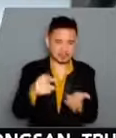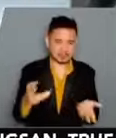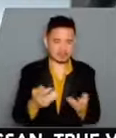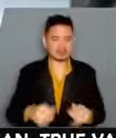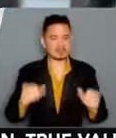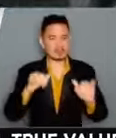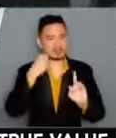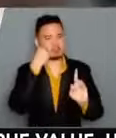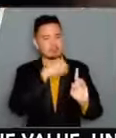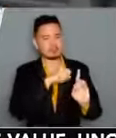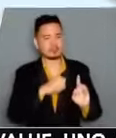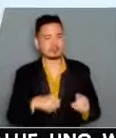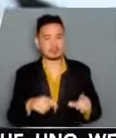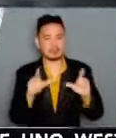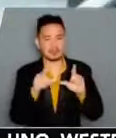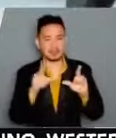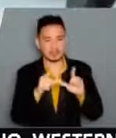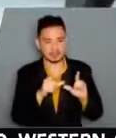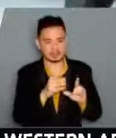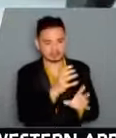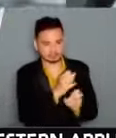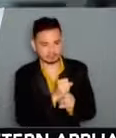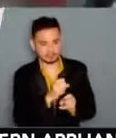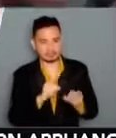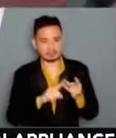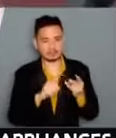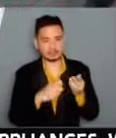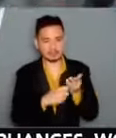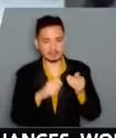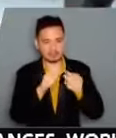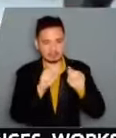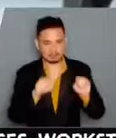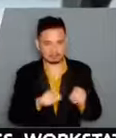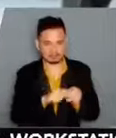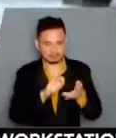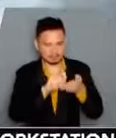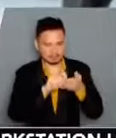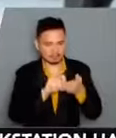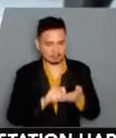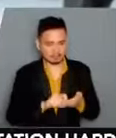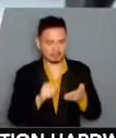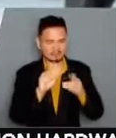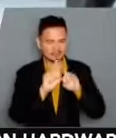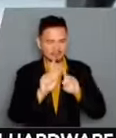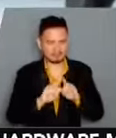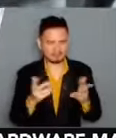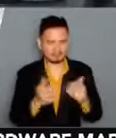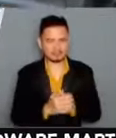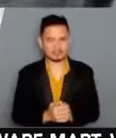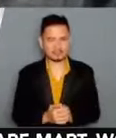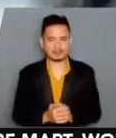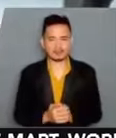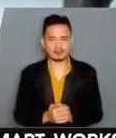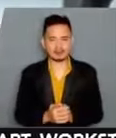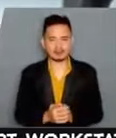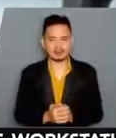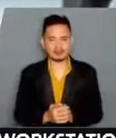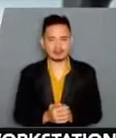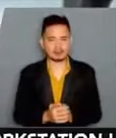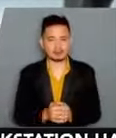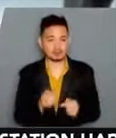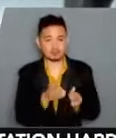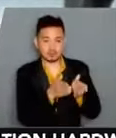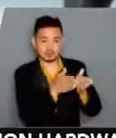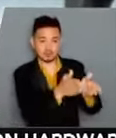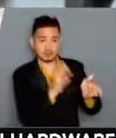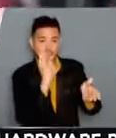mga rehistro at tinikitan pinapahintulutan langang dumaan dito sa EDSA busway ang mga pampublikong bus at mga ambulansyang may sakay o kaya